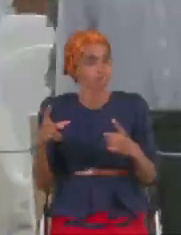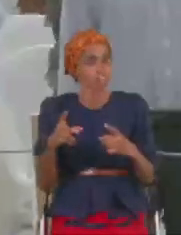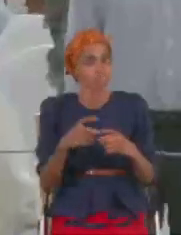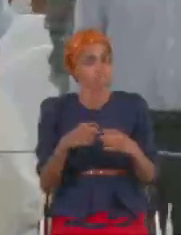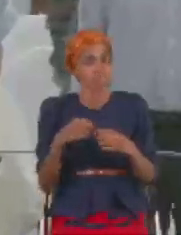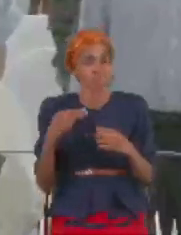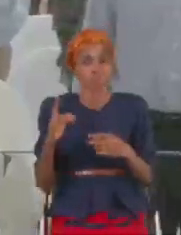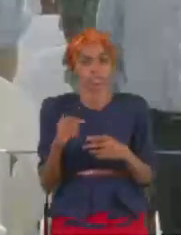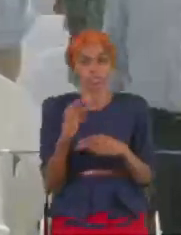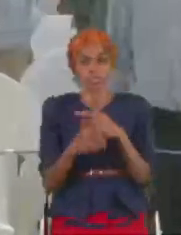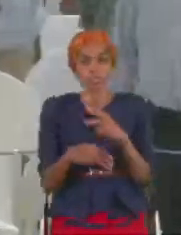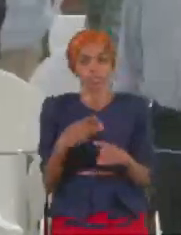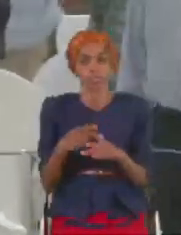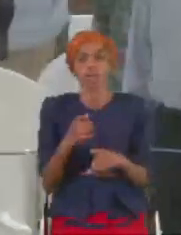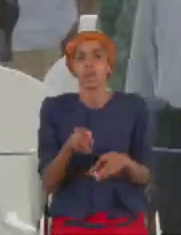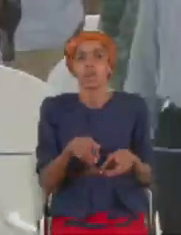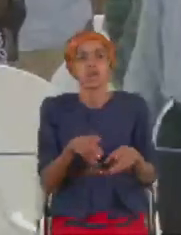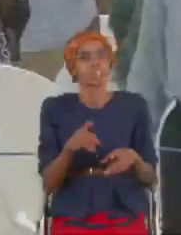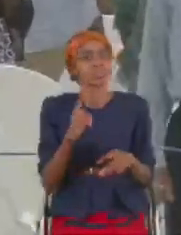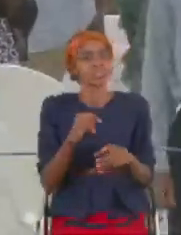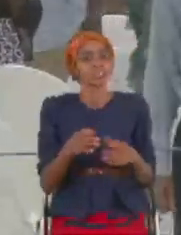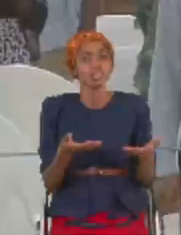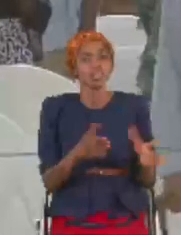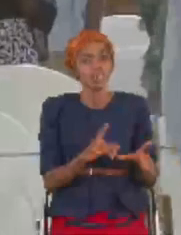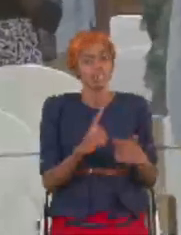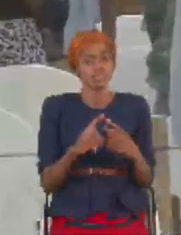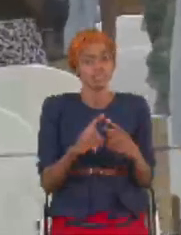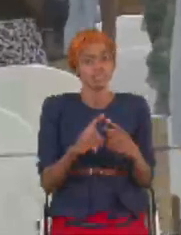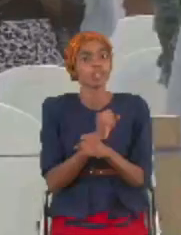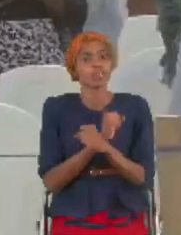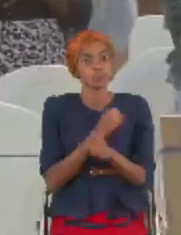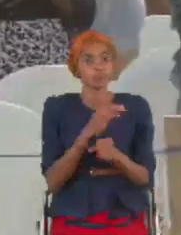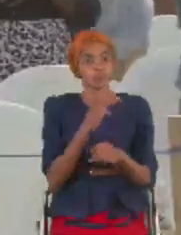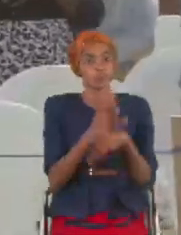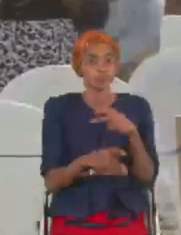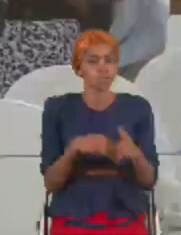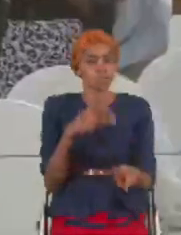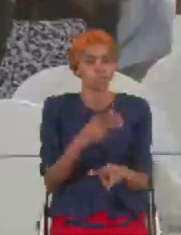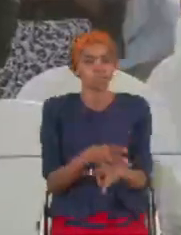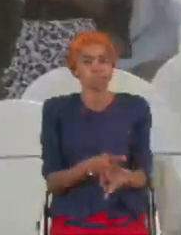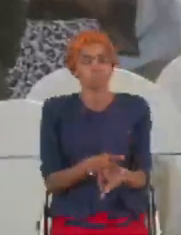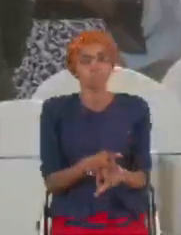monde mort aux affections du monde